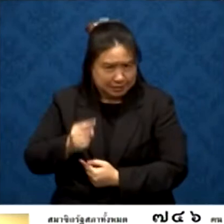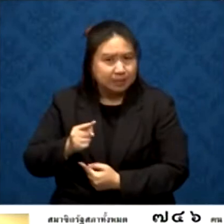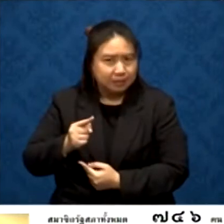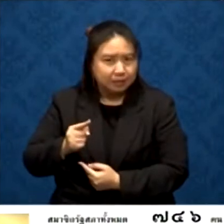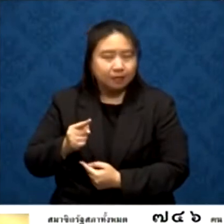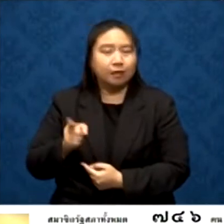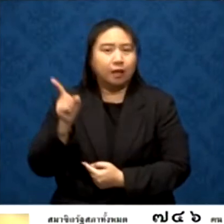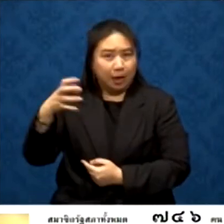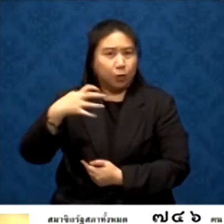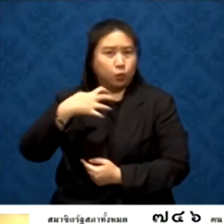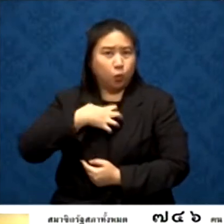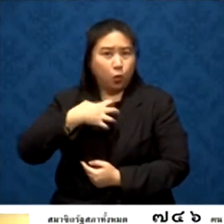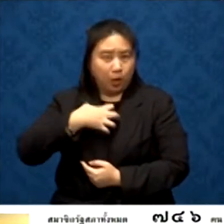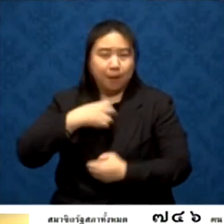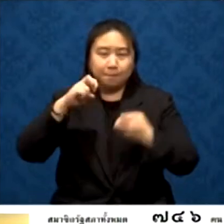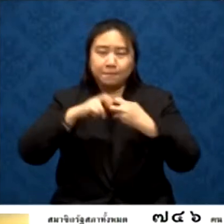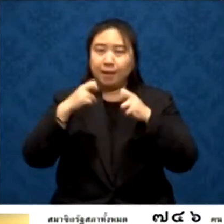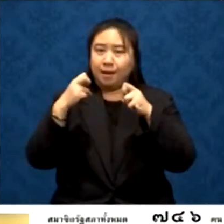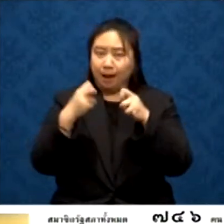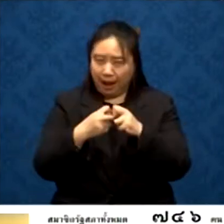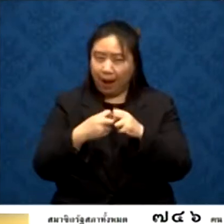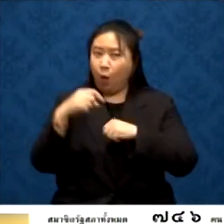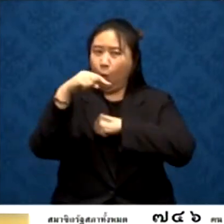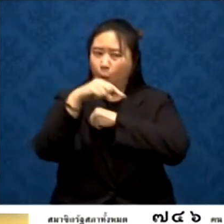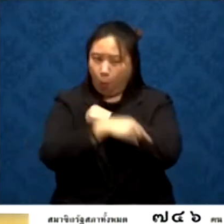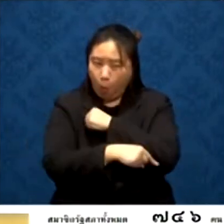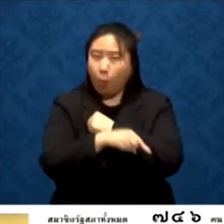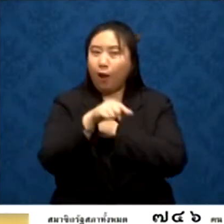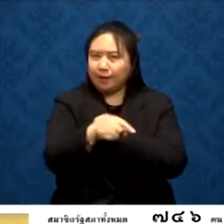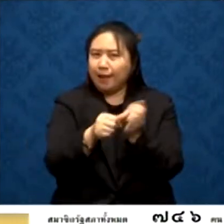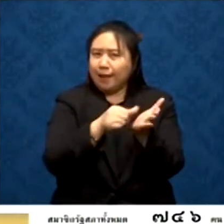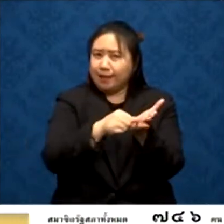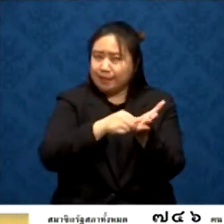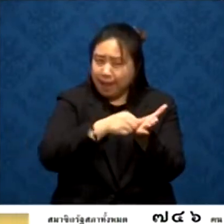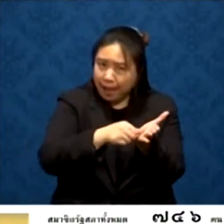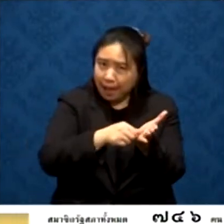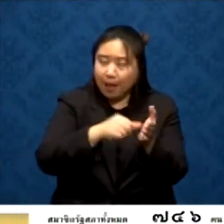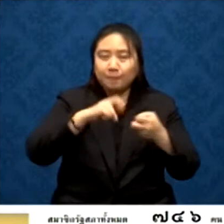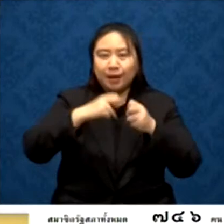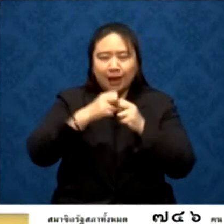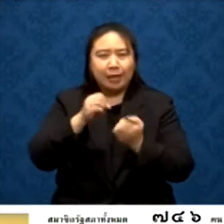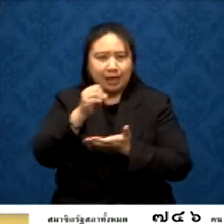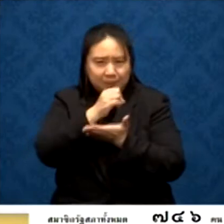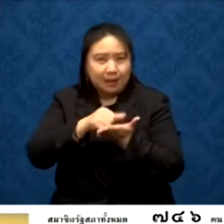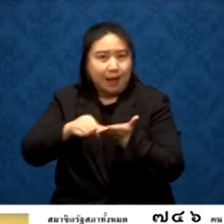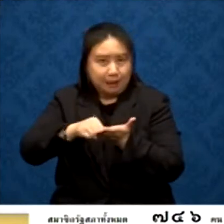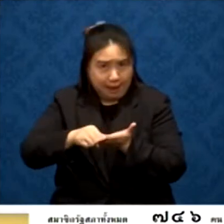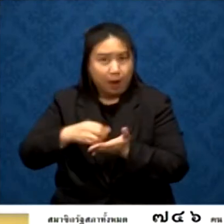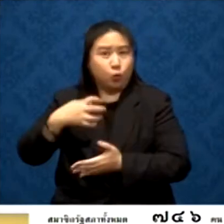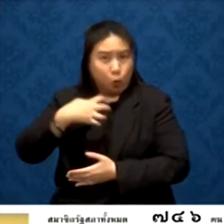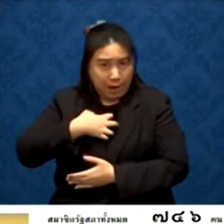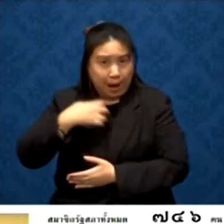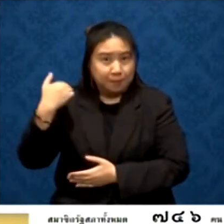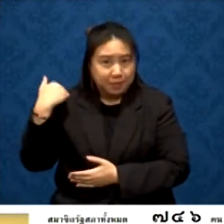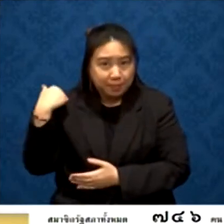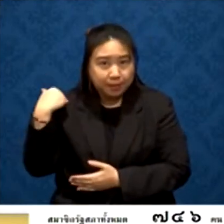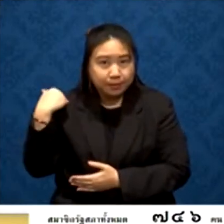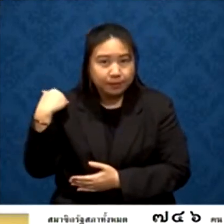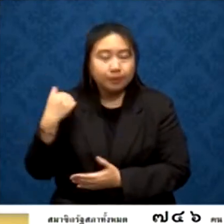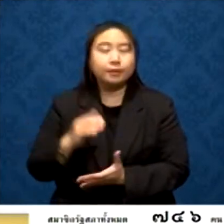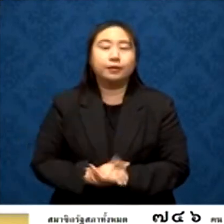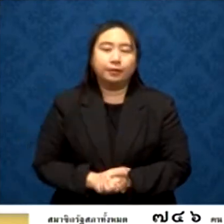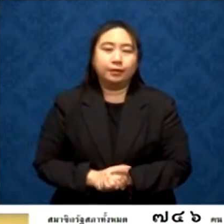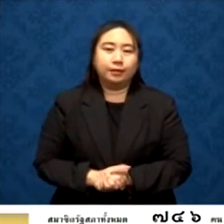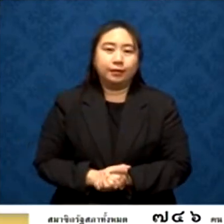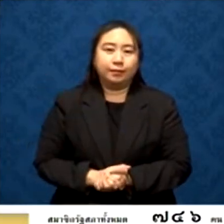การที่จะแก้ปัญหาการทุจริตคอร์รัปชันและยาเสพติดหรือไม่สมกับที่ท่านได้เ